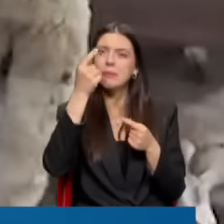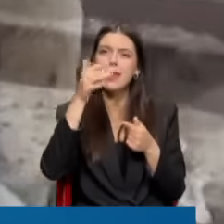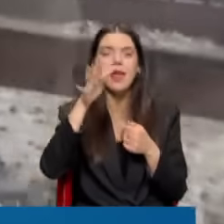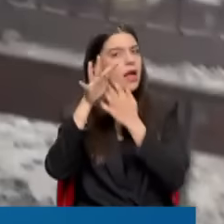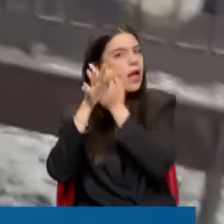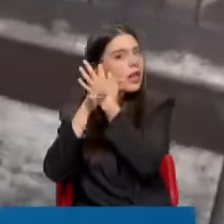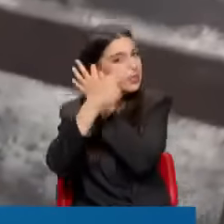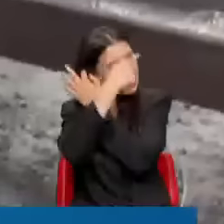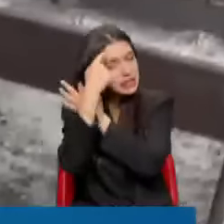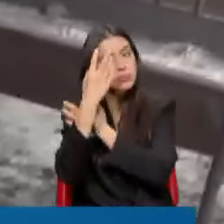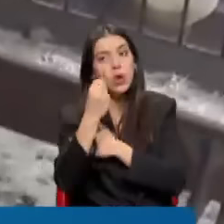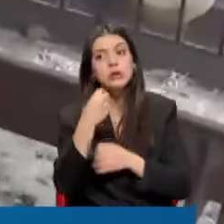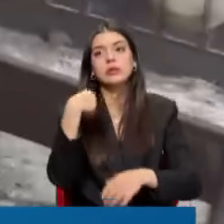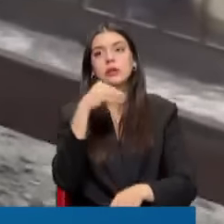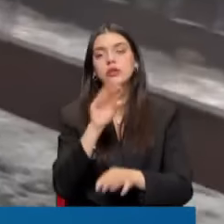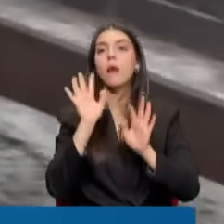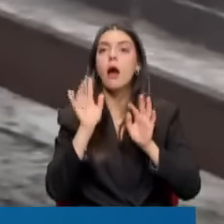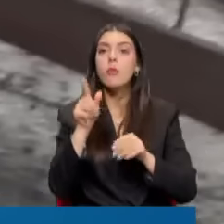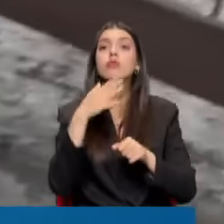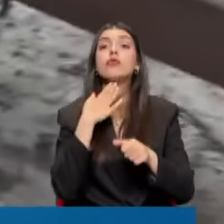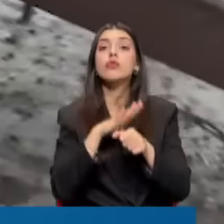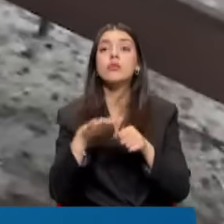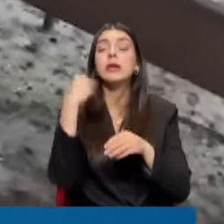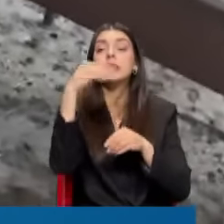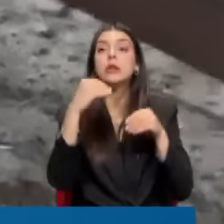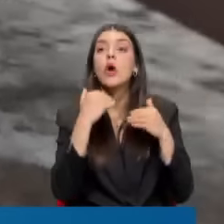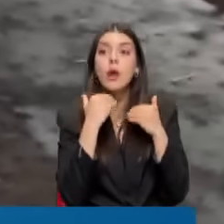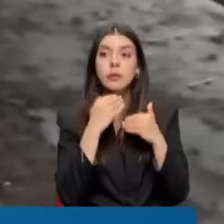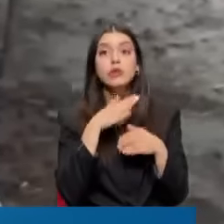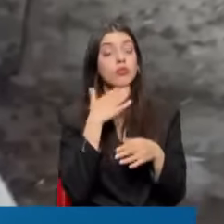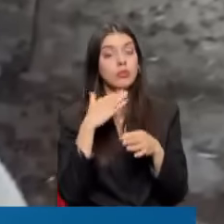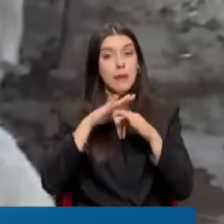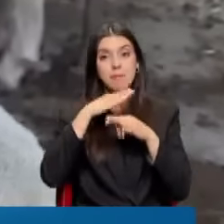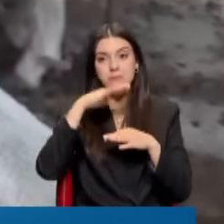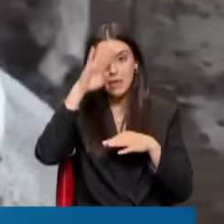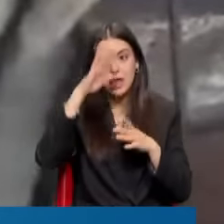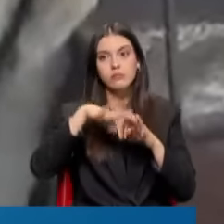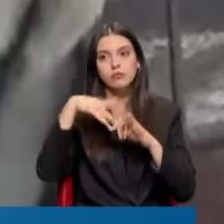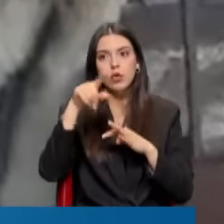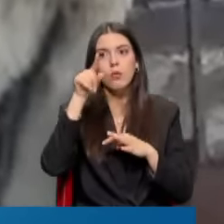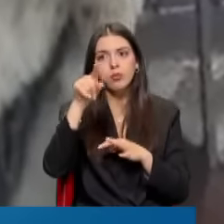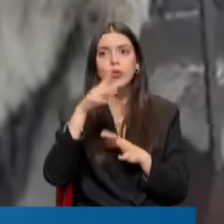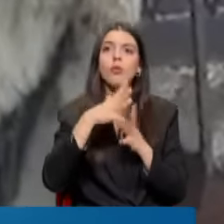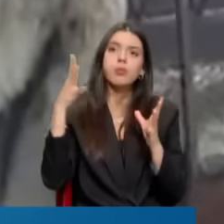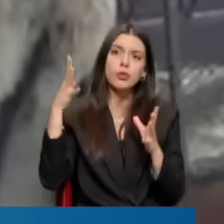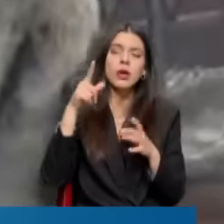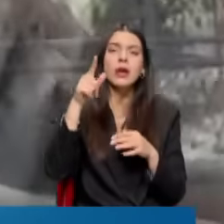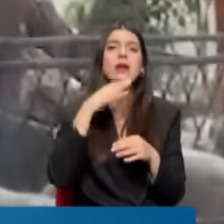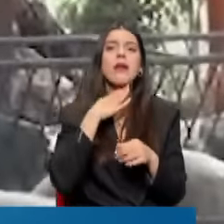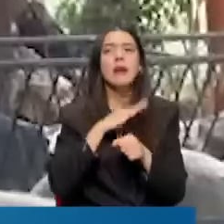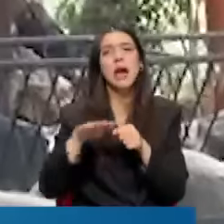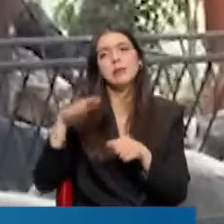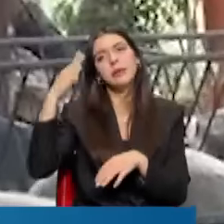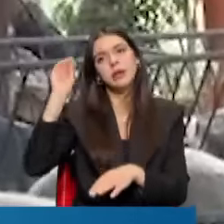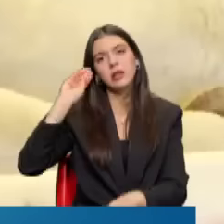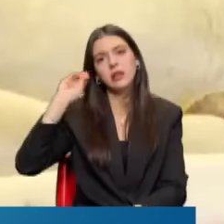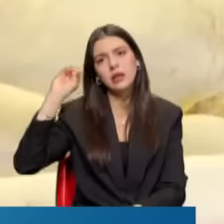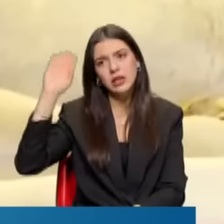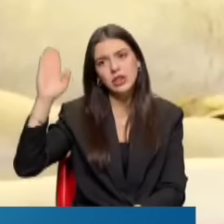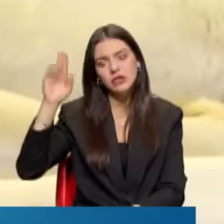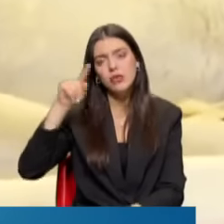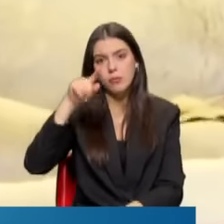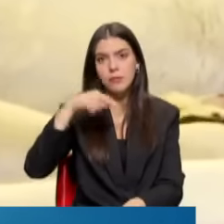nasip olursa satacağım Eğer bu kurbanlıkları satamazsa kurban bayramından sonra bu büyük ihtimalle kasaba gidecek kasabın eline düştün